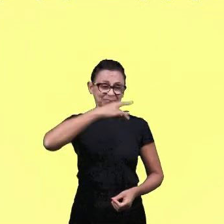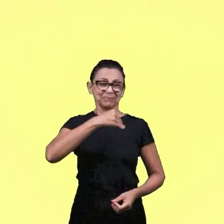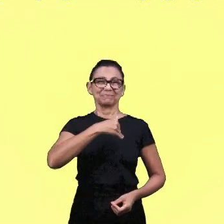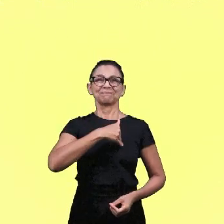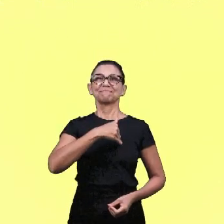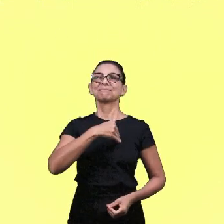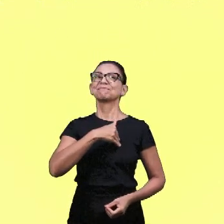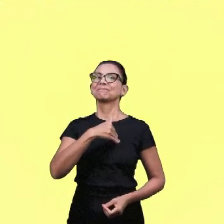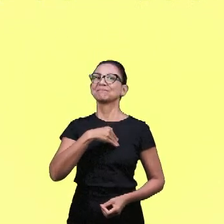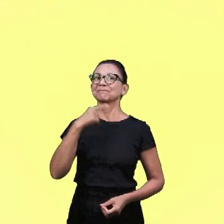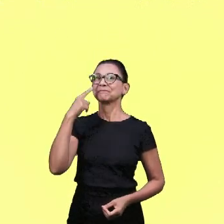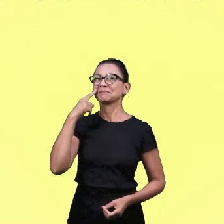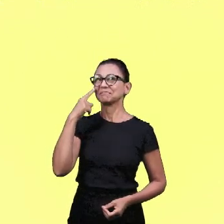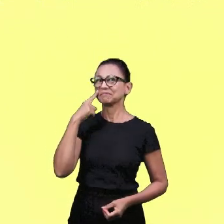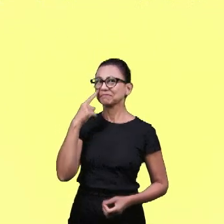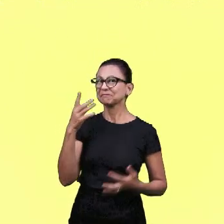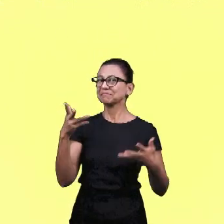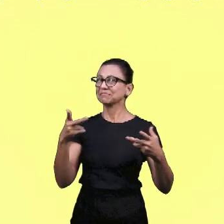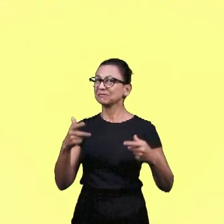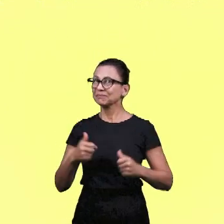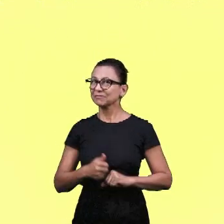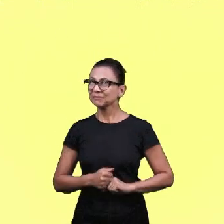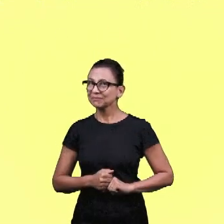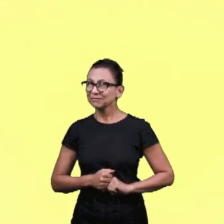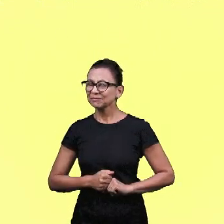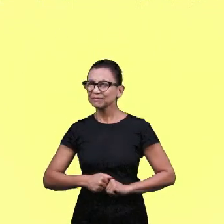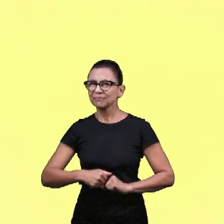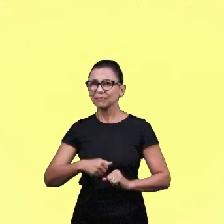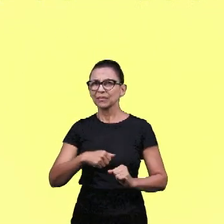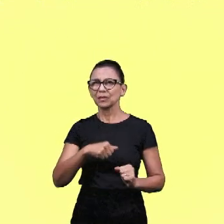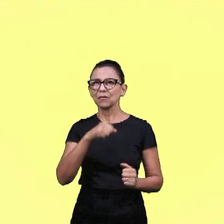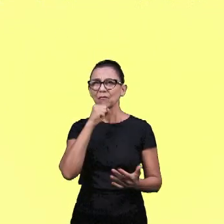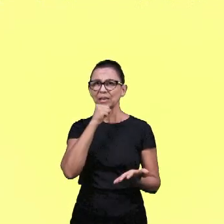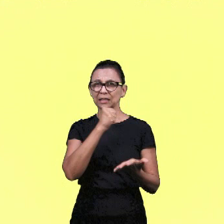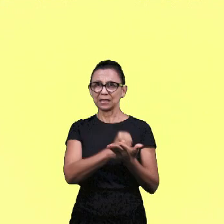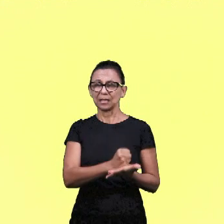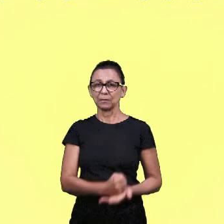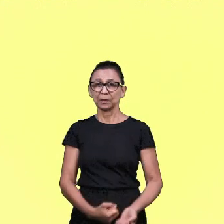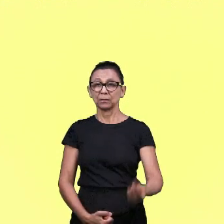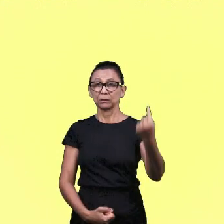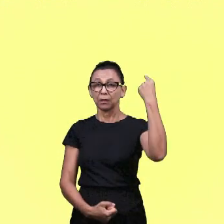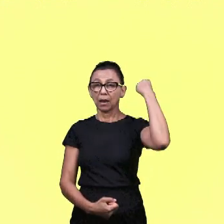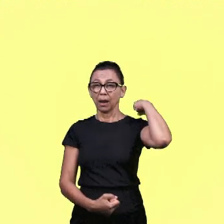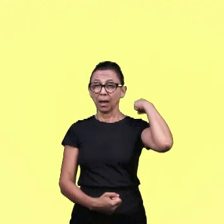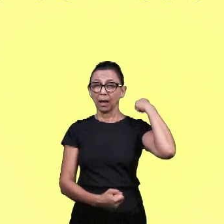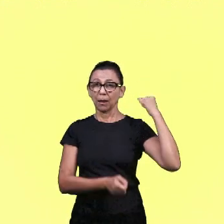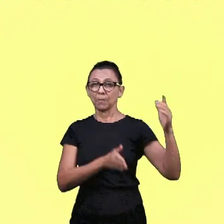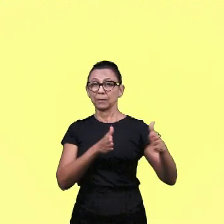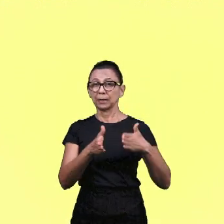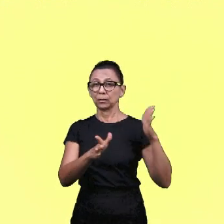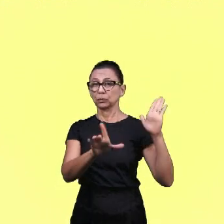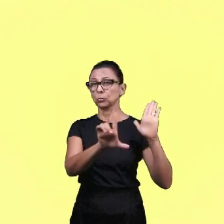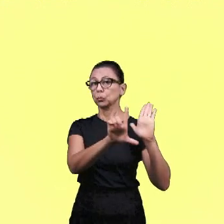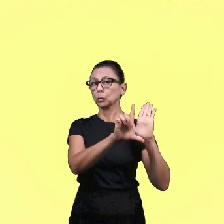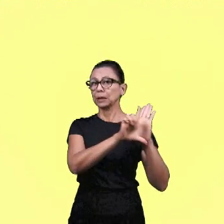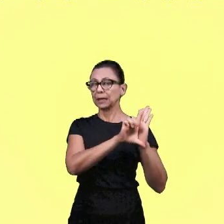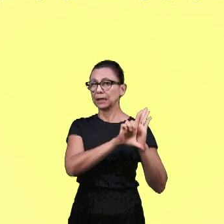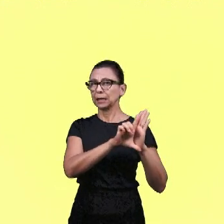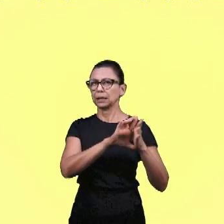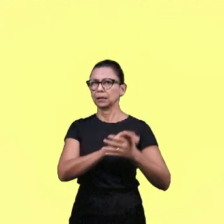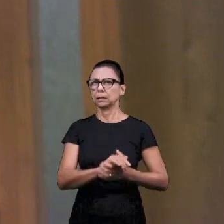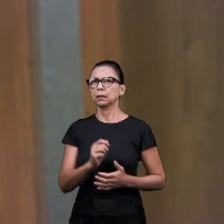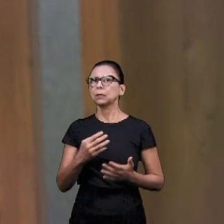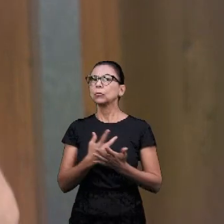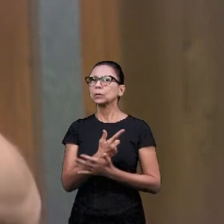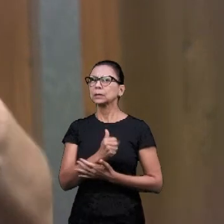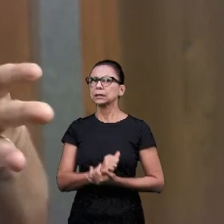adolescent. À l'Ancien Testament, au temps de la loi, le Saint-Esprit, il était versé sur une personne, un